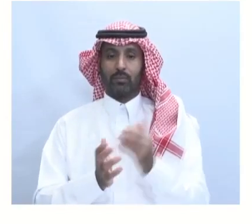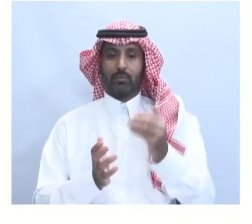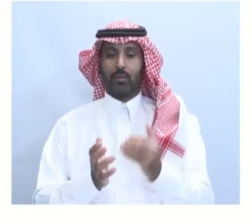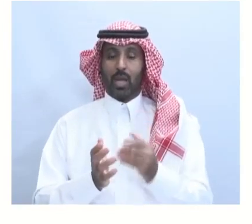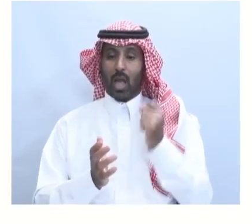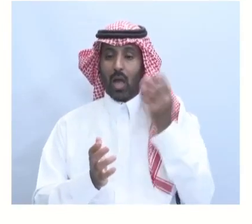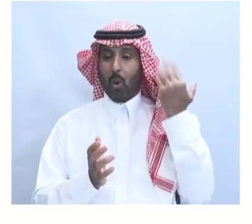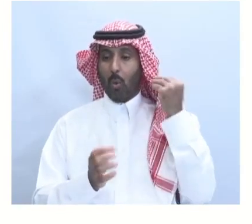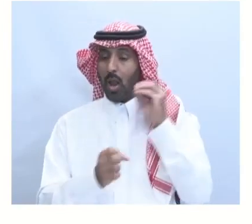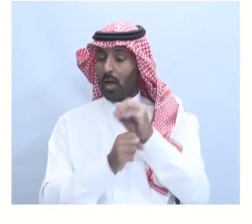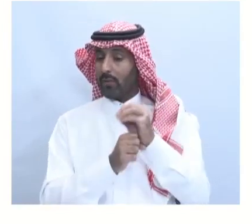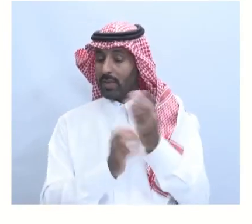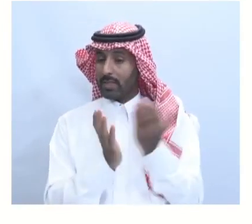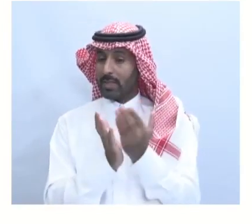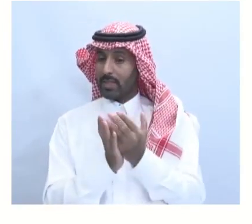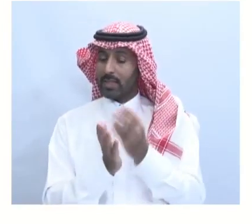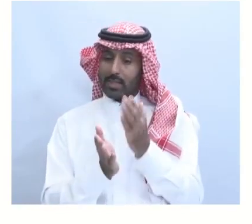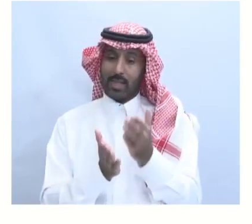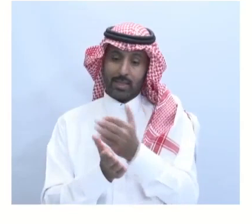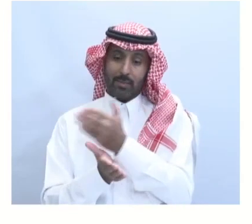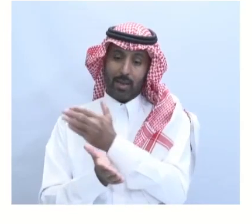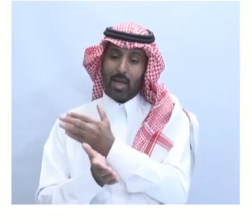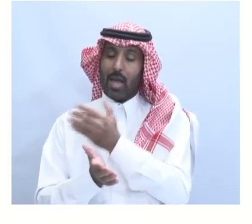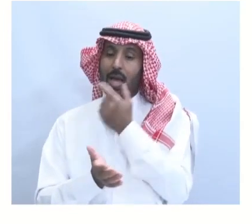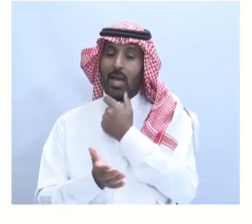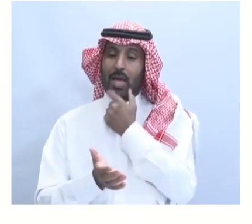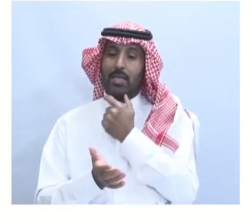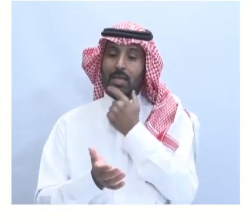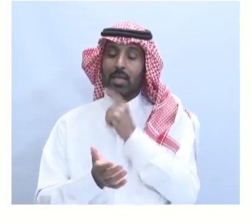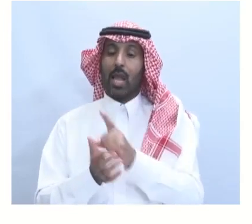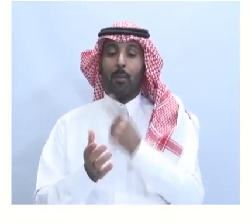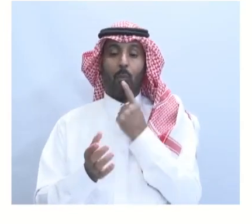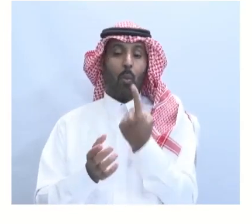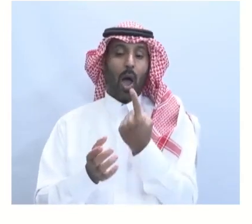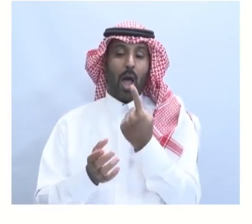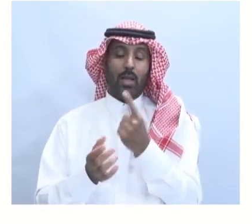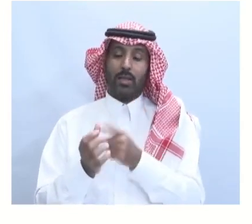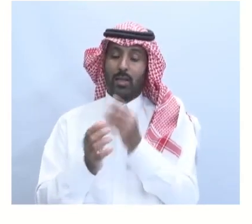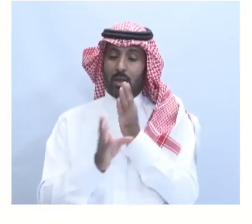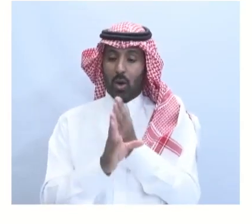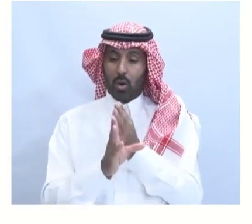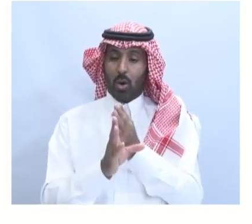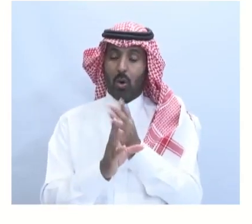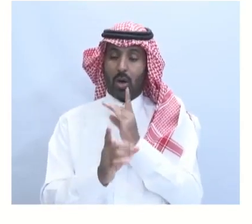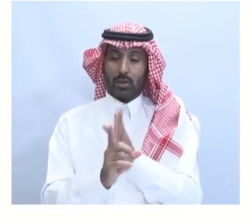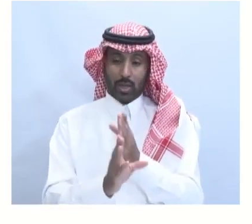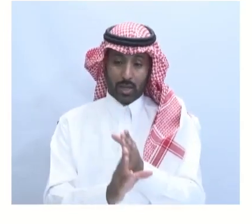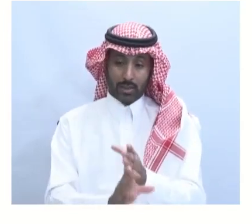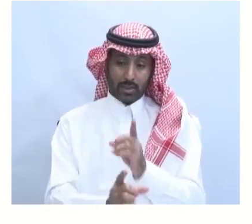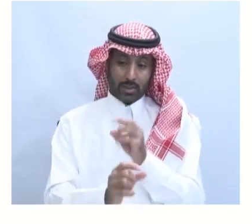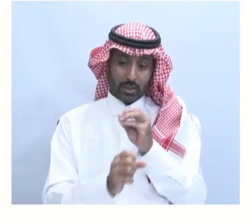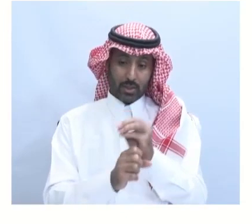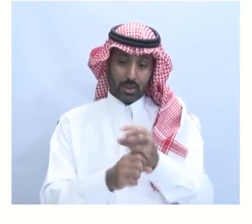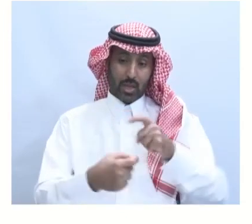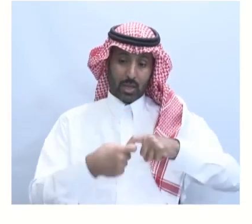عرفتم في الدرس السابق تقسيم الاحاديث الى متواتر واحد وان المتواتر المعنوي هو تواتر